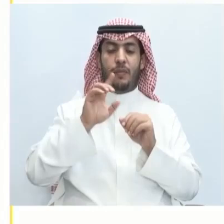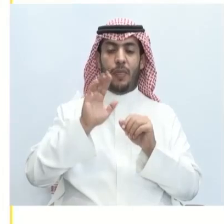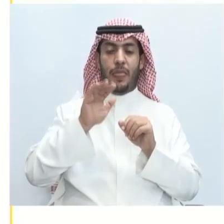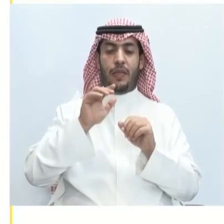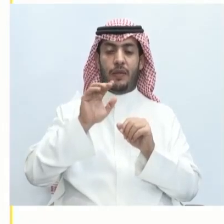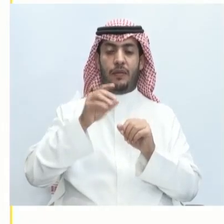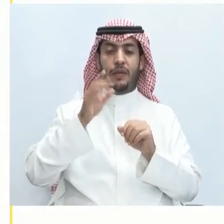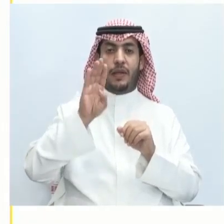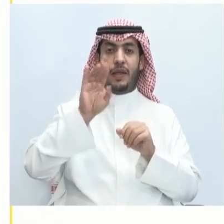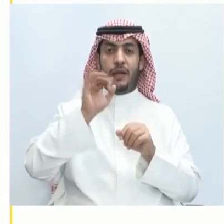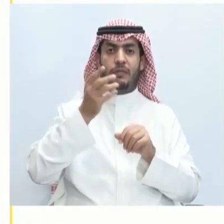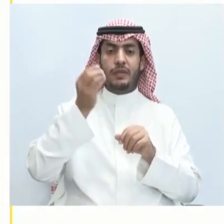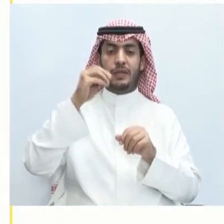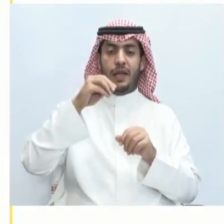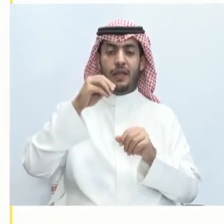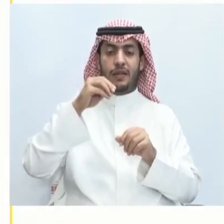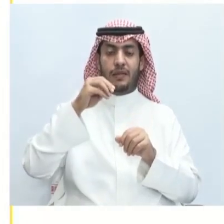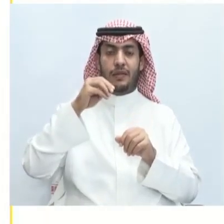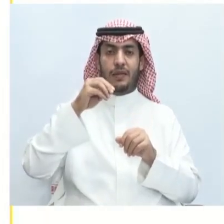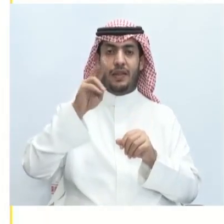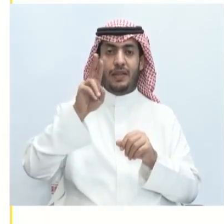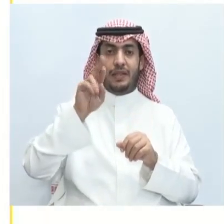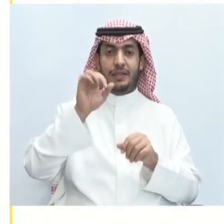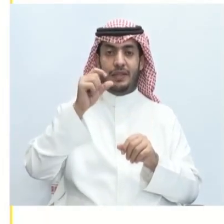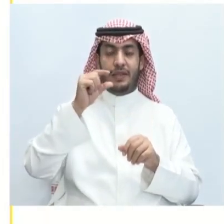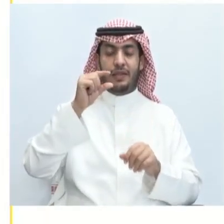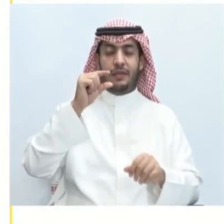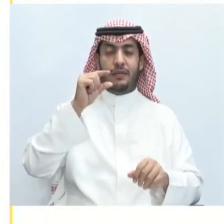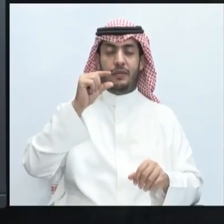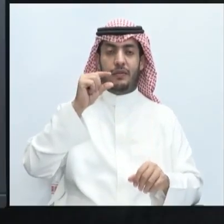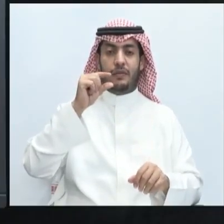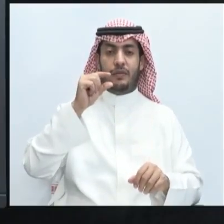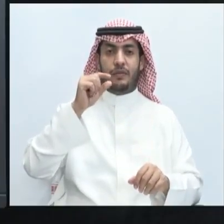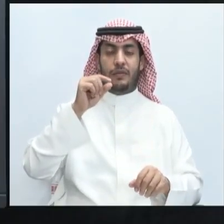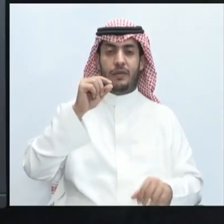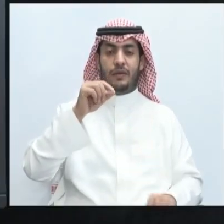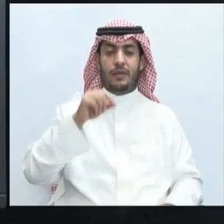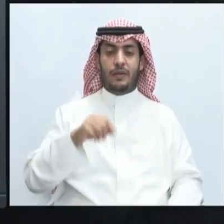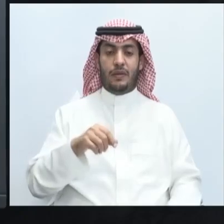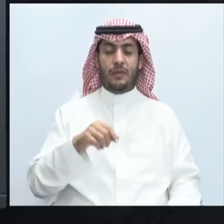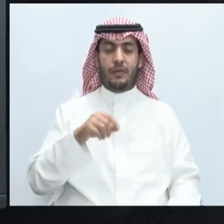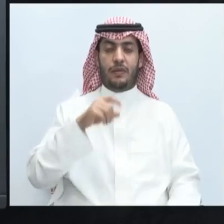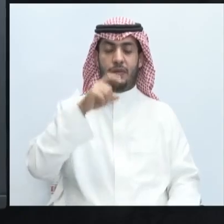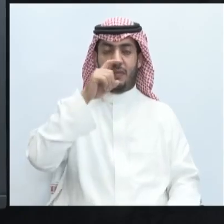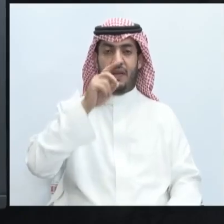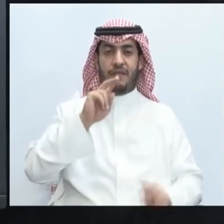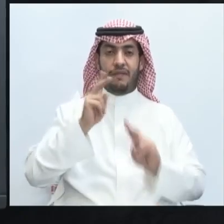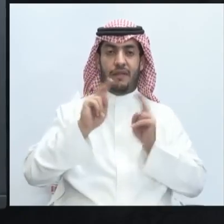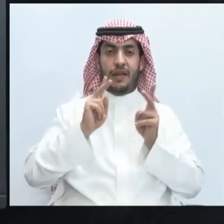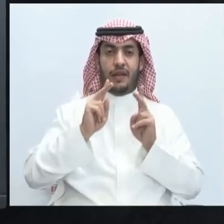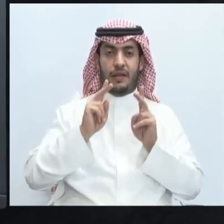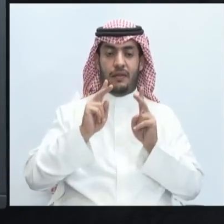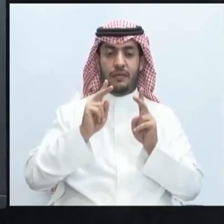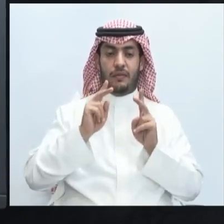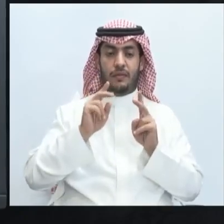كلمه كم تزيد ابنائي بناتي او ماذا توحي لنا نحن نريد الفرق صح ولا لا